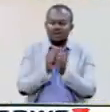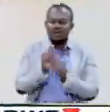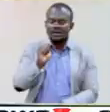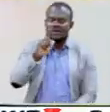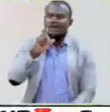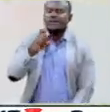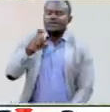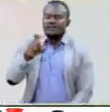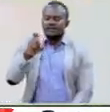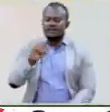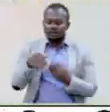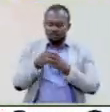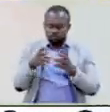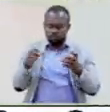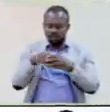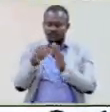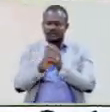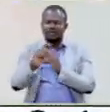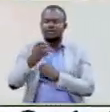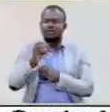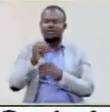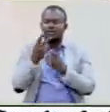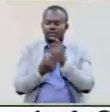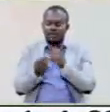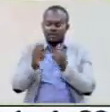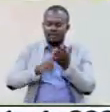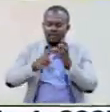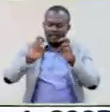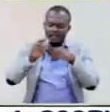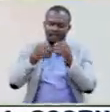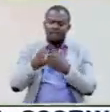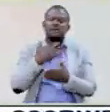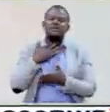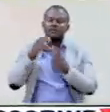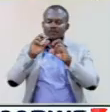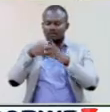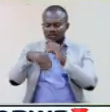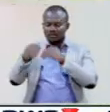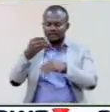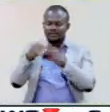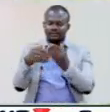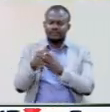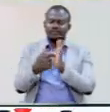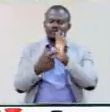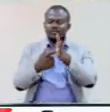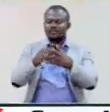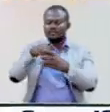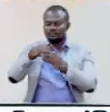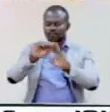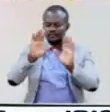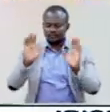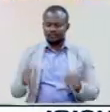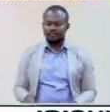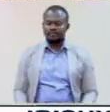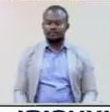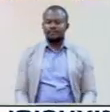Alexi nawe utuburiye imbuto mu karere ka Ngoma, bombi bemeza ko bifuza ko muri ubucuruzi hazagaragaramo umucyo.